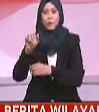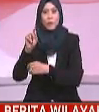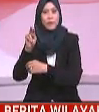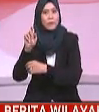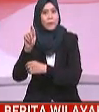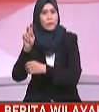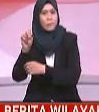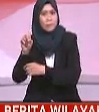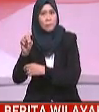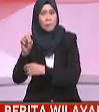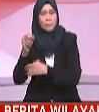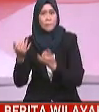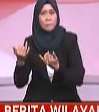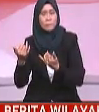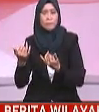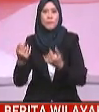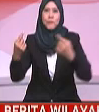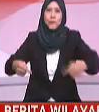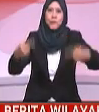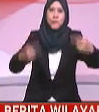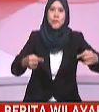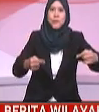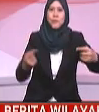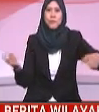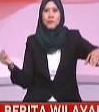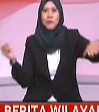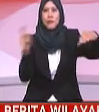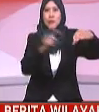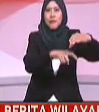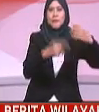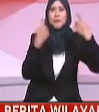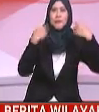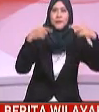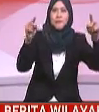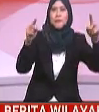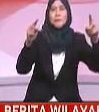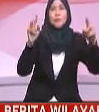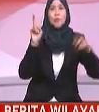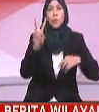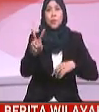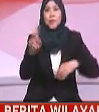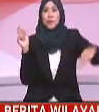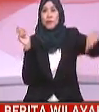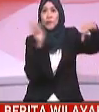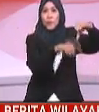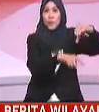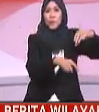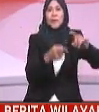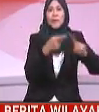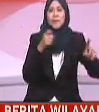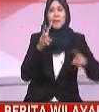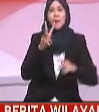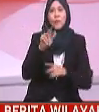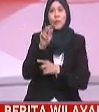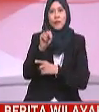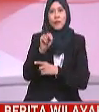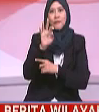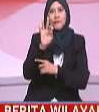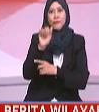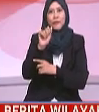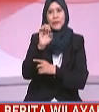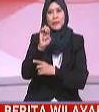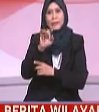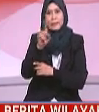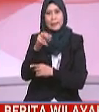dilihat mempamerkan kebangkitan menerusi serangan balas dan berjaya menjaringkan 2 gol menerusi Wan Nur Faizah Mat Sauti